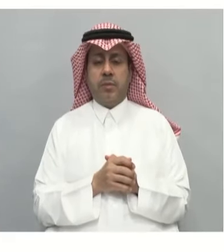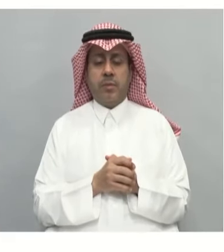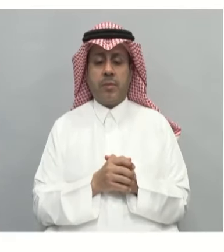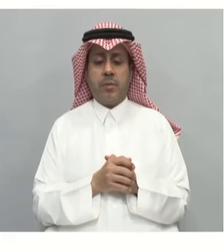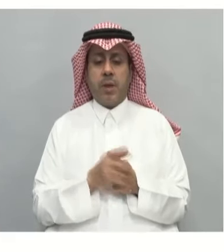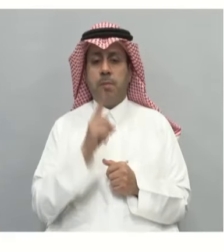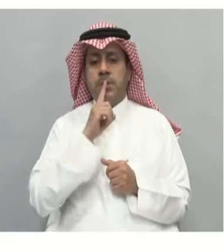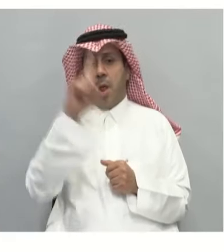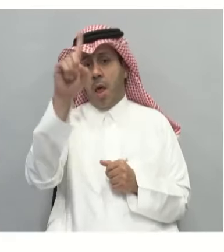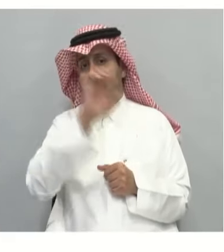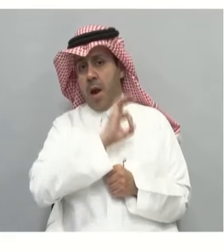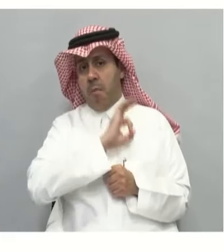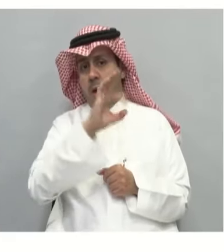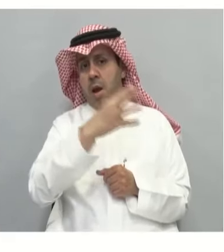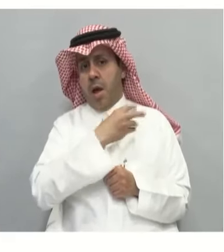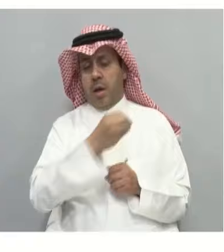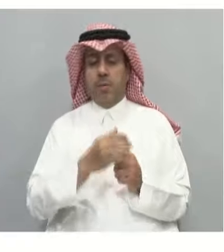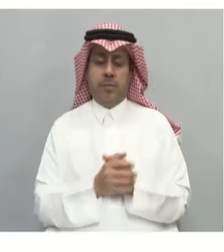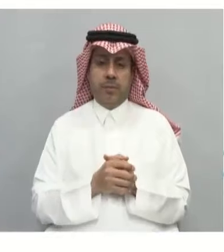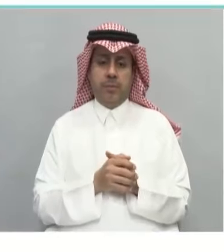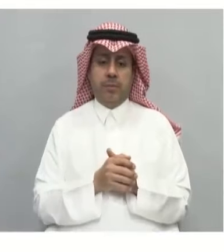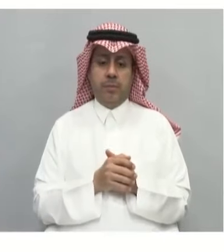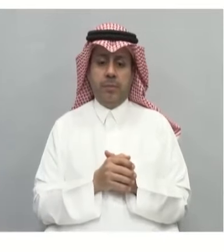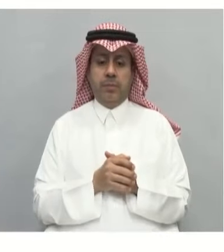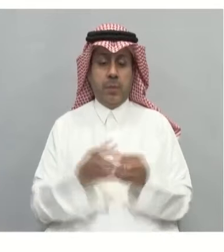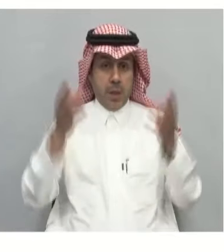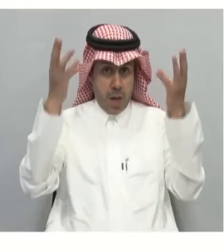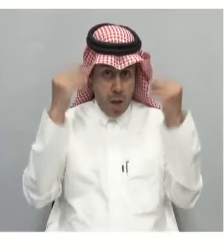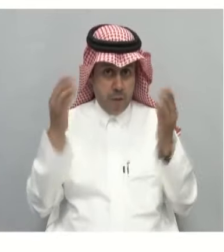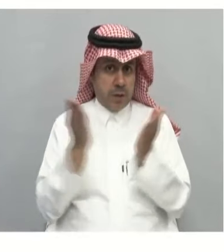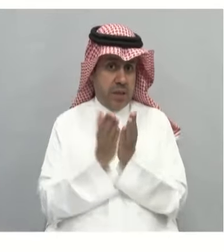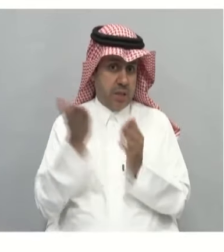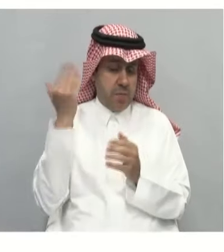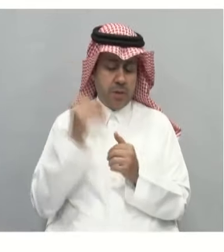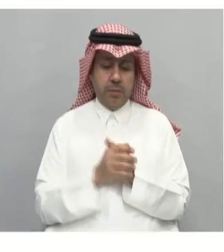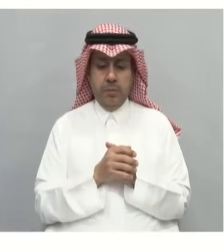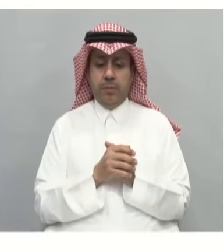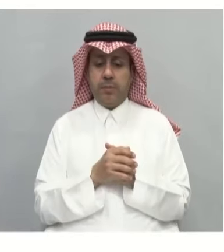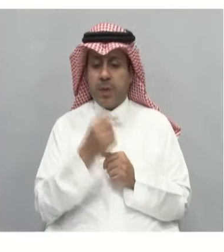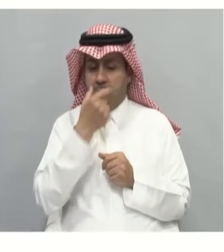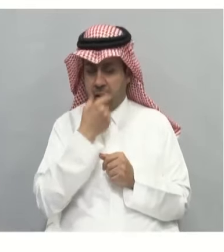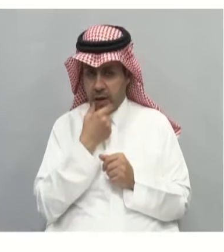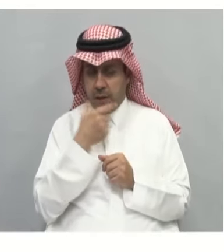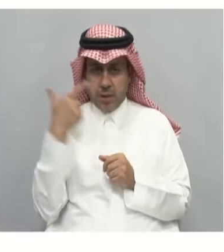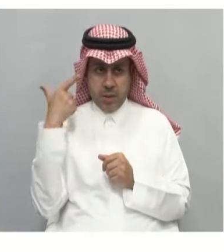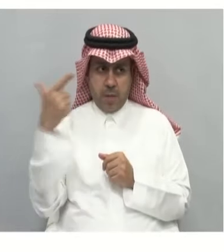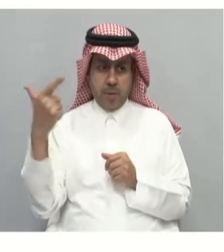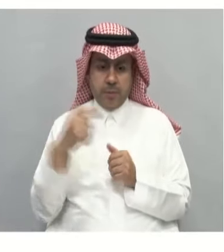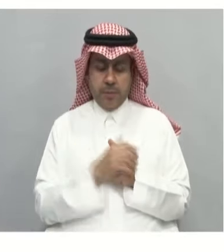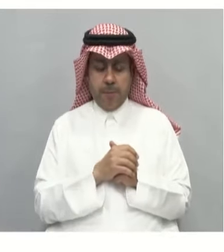درسنا بسم الله الرحمن الرحيم تناولنا في الدرس السابق الحديث